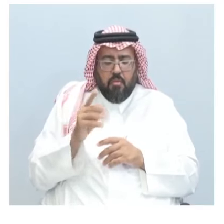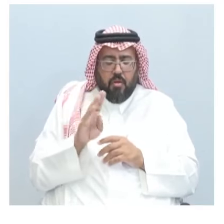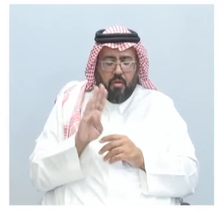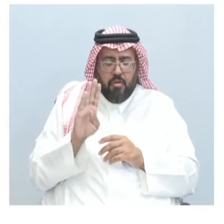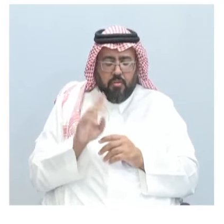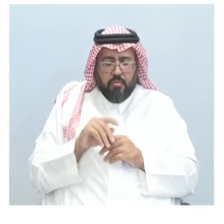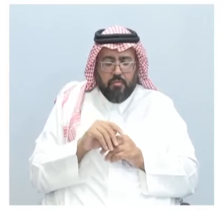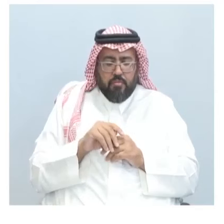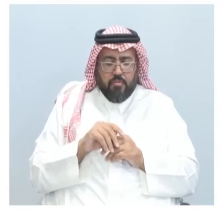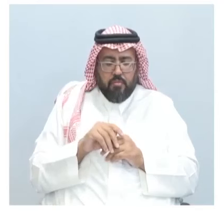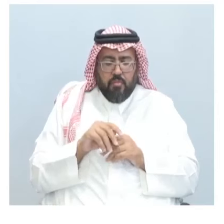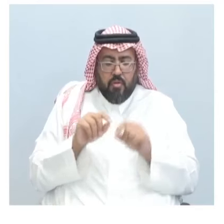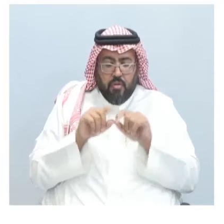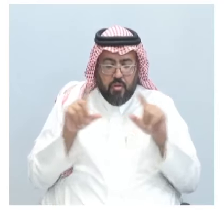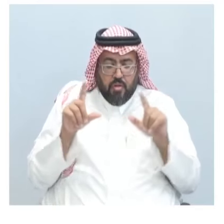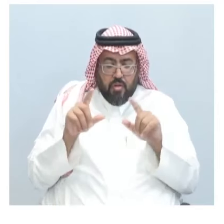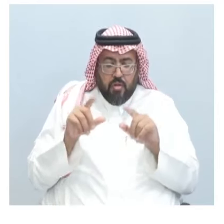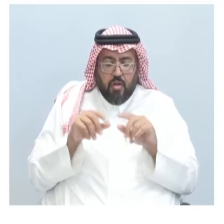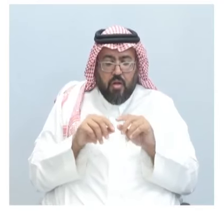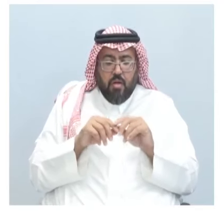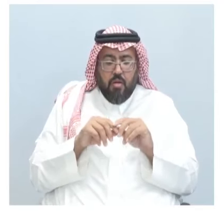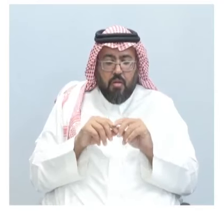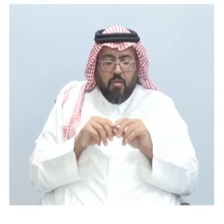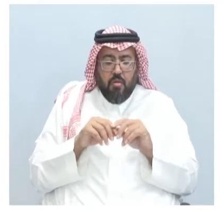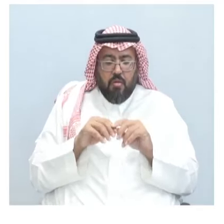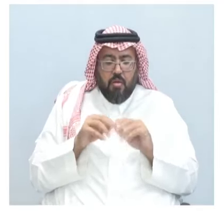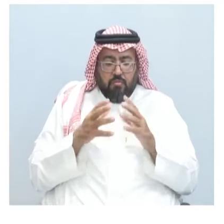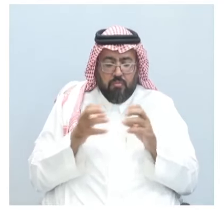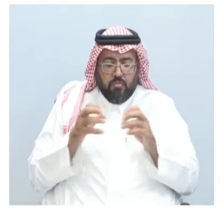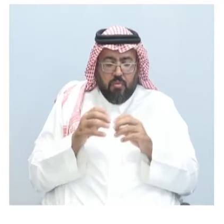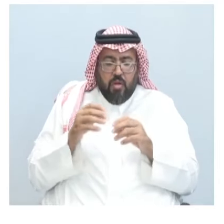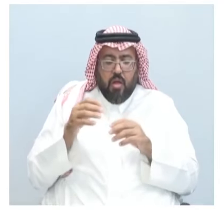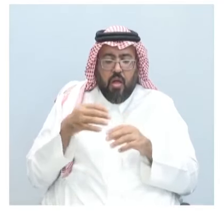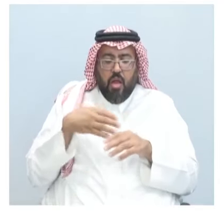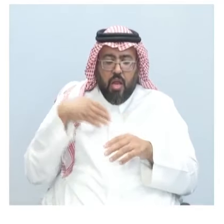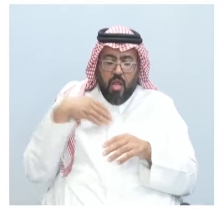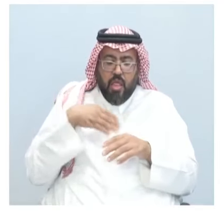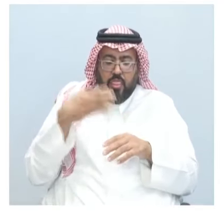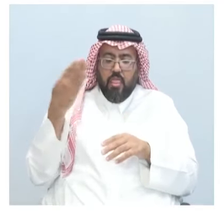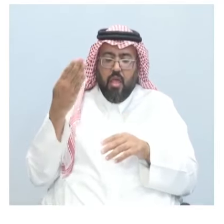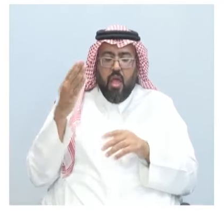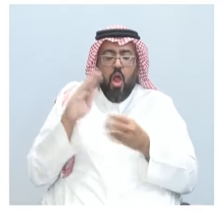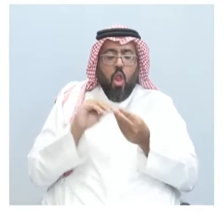بدلاله ومعجزه من ربك يعني اليد البيضاء